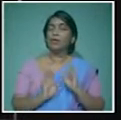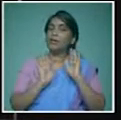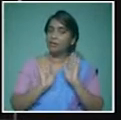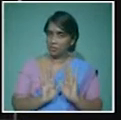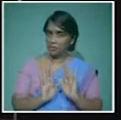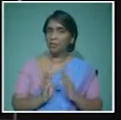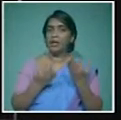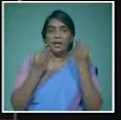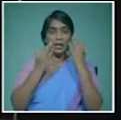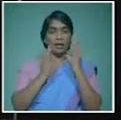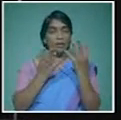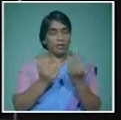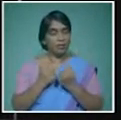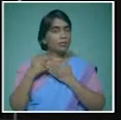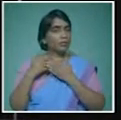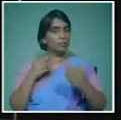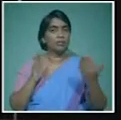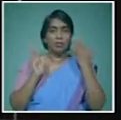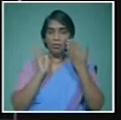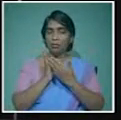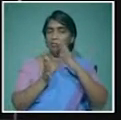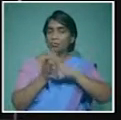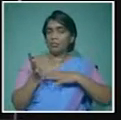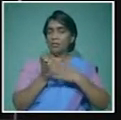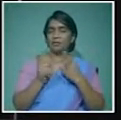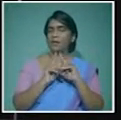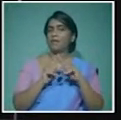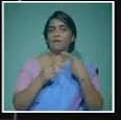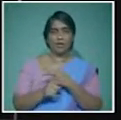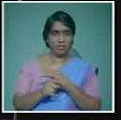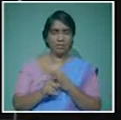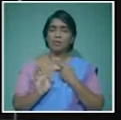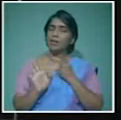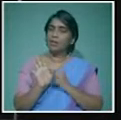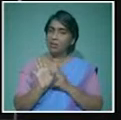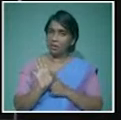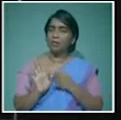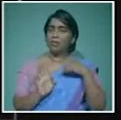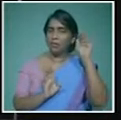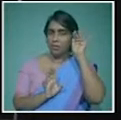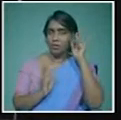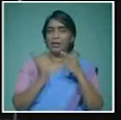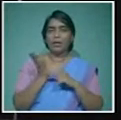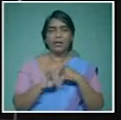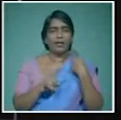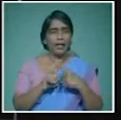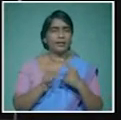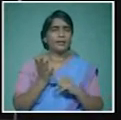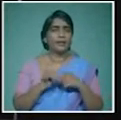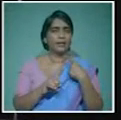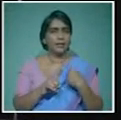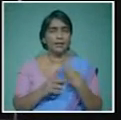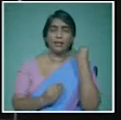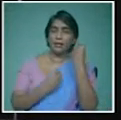නමුත් නිදහස ලැබු දවසේ සිට ඉදිරිපත් කළ අයවට වඩා වෙනස්. අපි හැමදාම අහලා තියෙන්නේ බදු පිට බදු පටවන